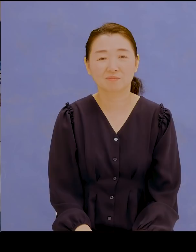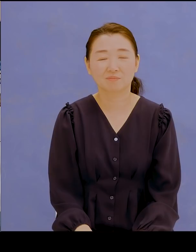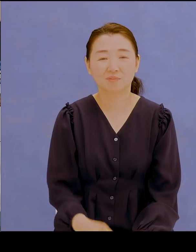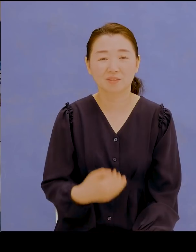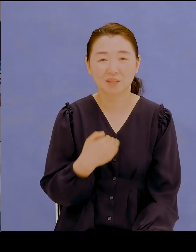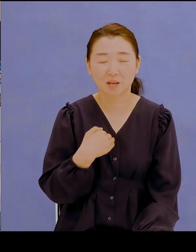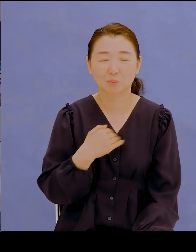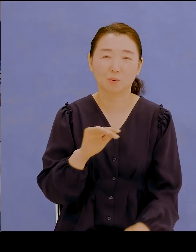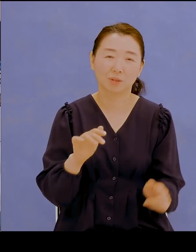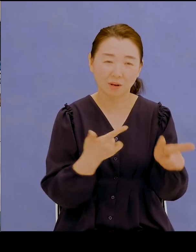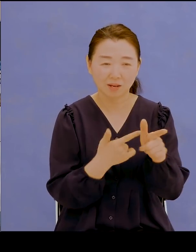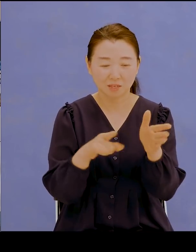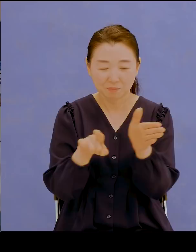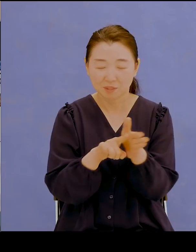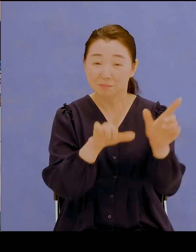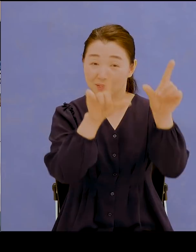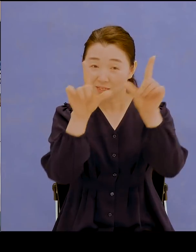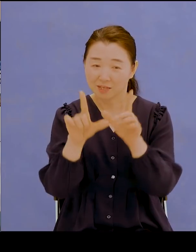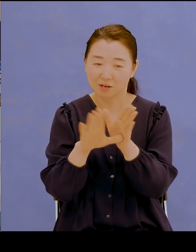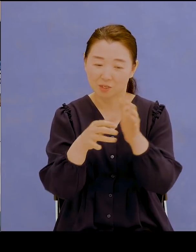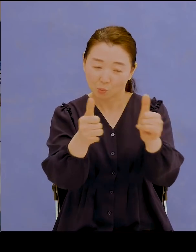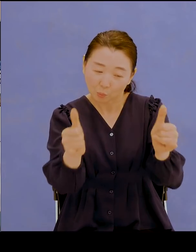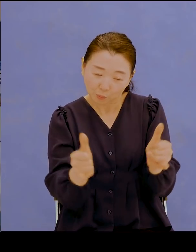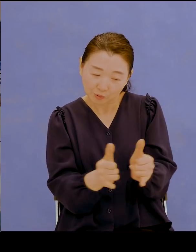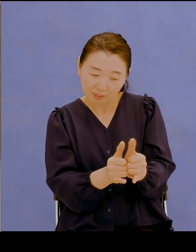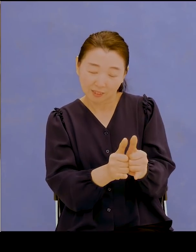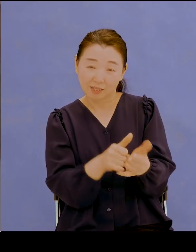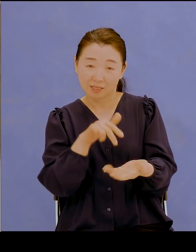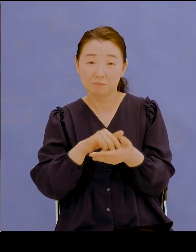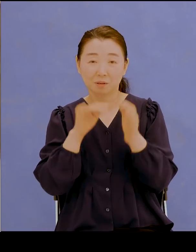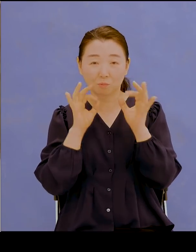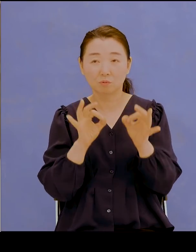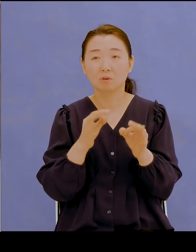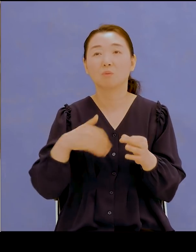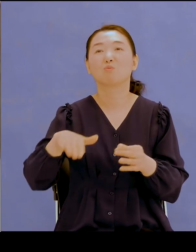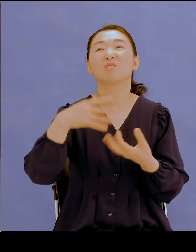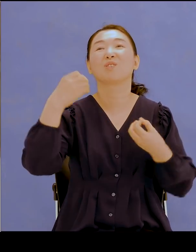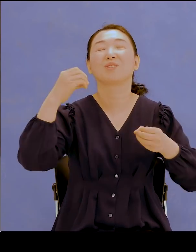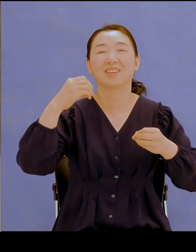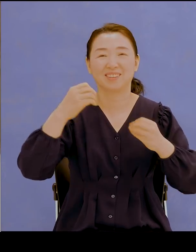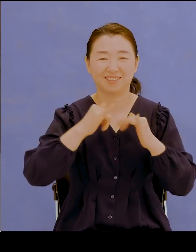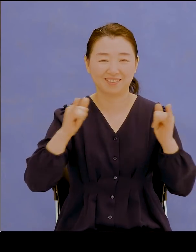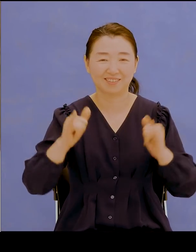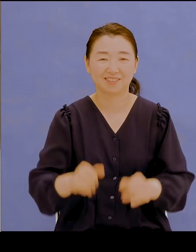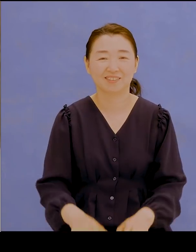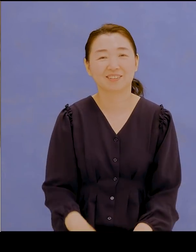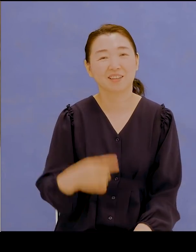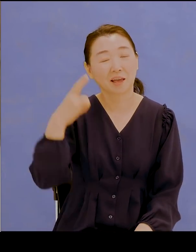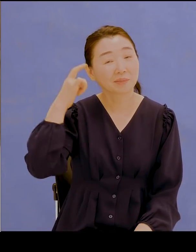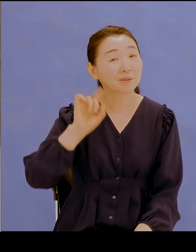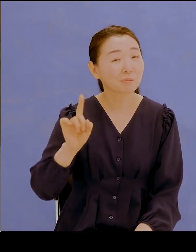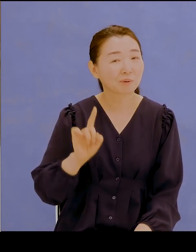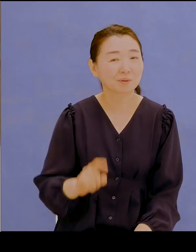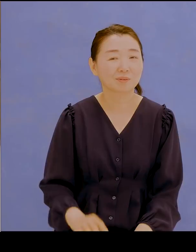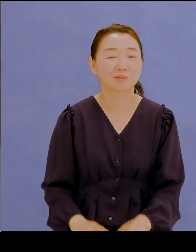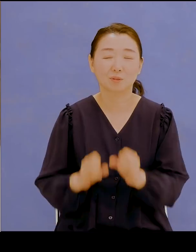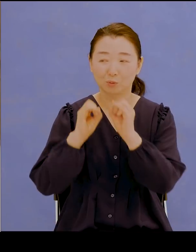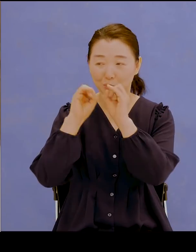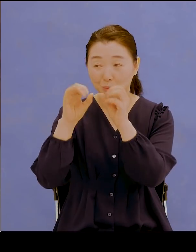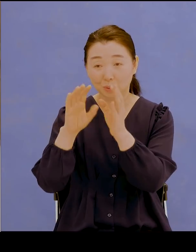가지 또 제가 뭐 신앙생활 가운데서 공동체 안에서 이렇게 보니까 우린 연예인이잖아요. 네. 그 제가 여실히 느낀 게 이제